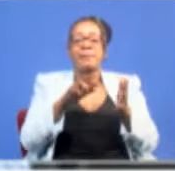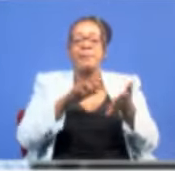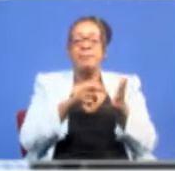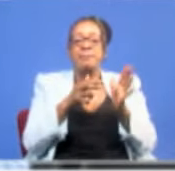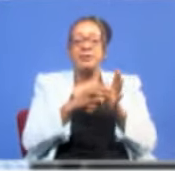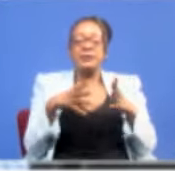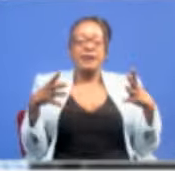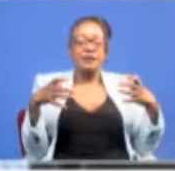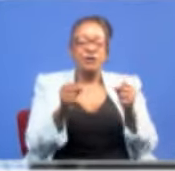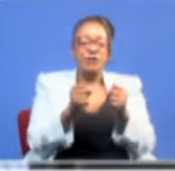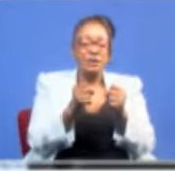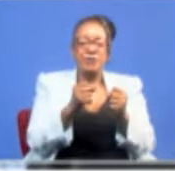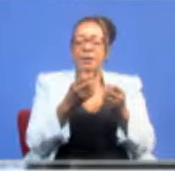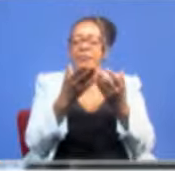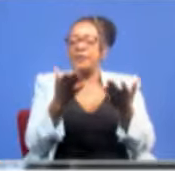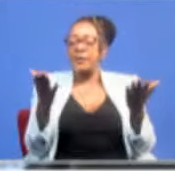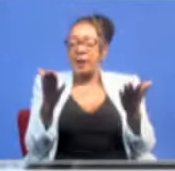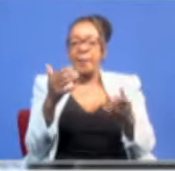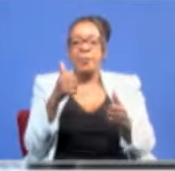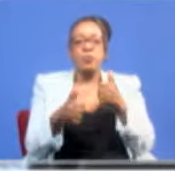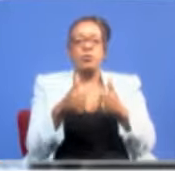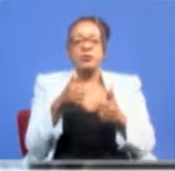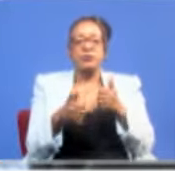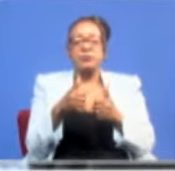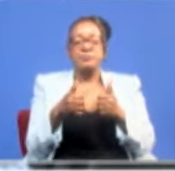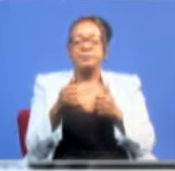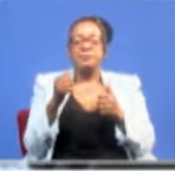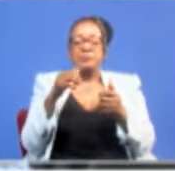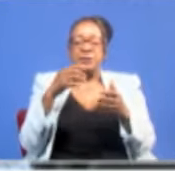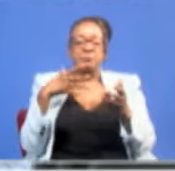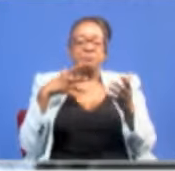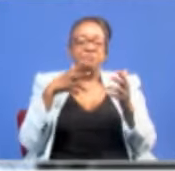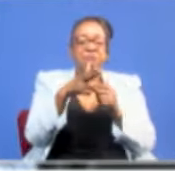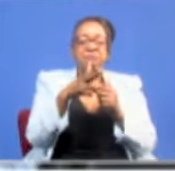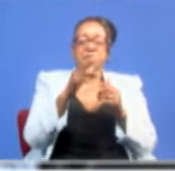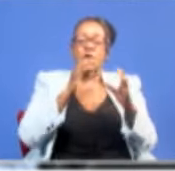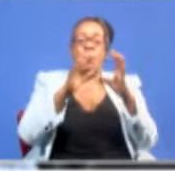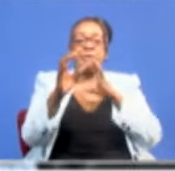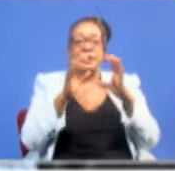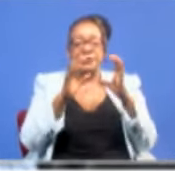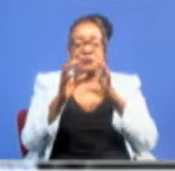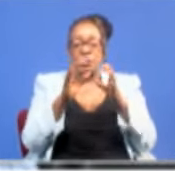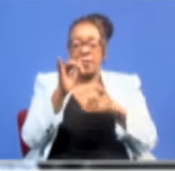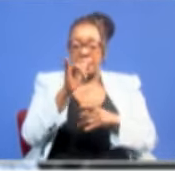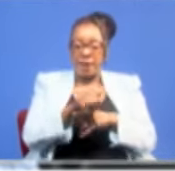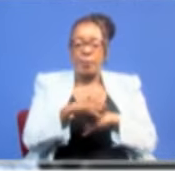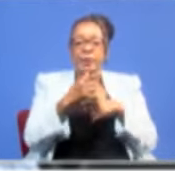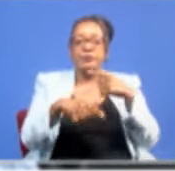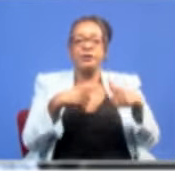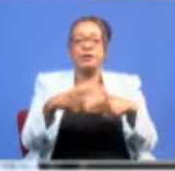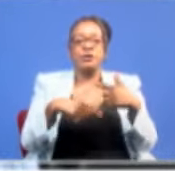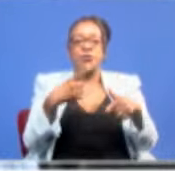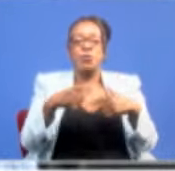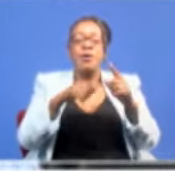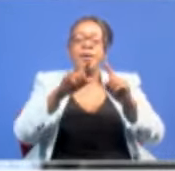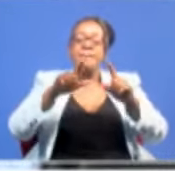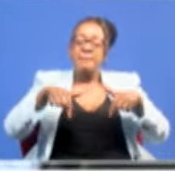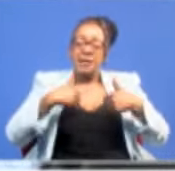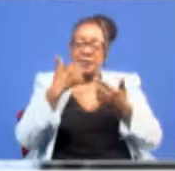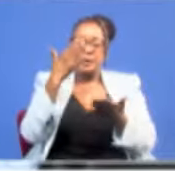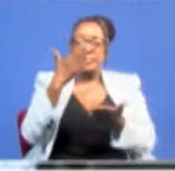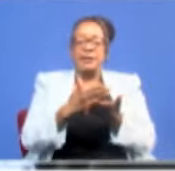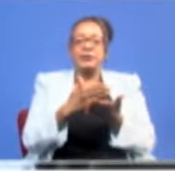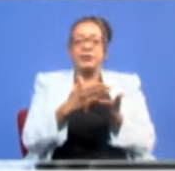hijackings, abductions and incommunicado detentions will continue. We demand an end to